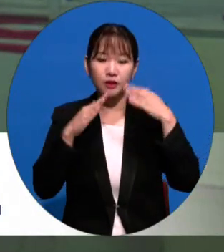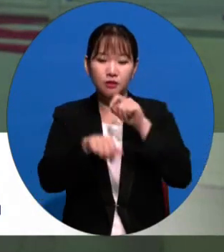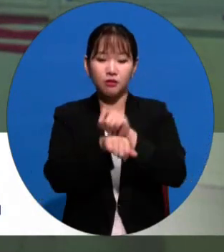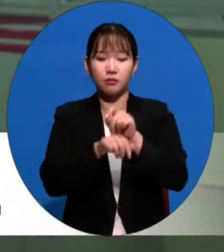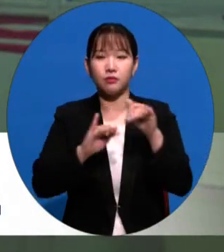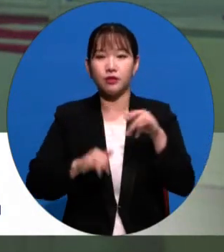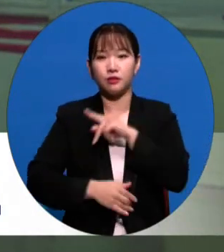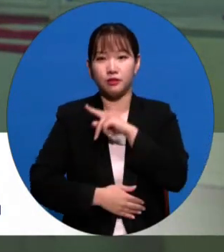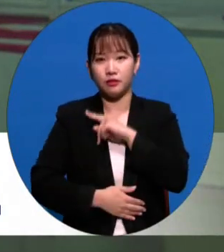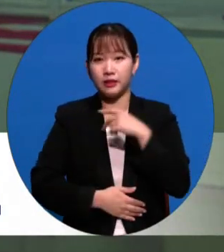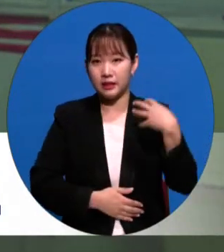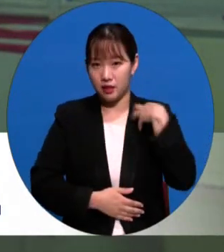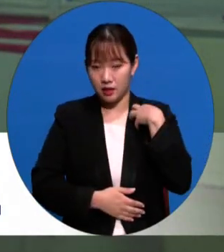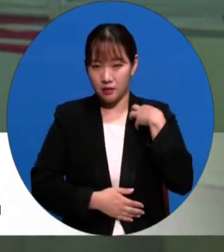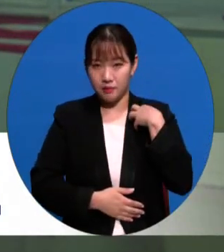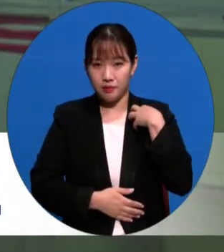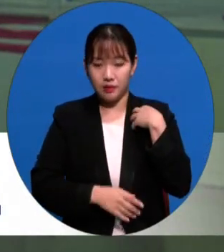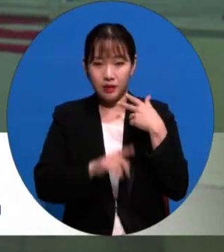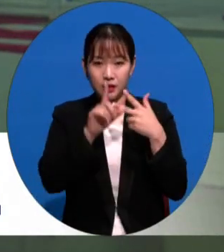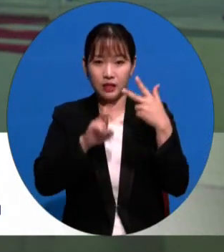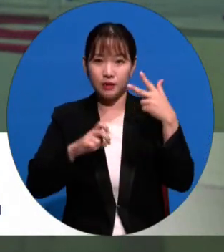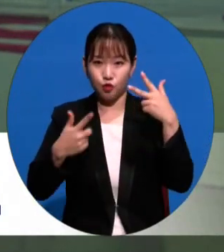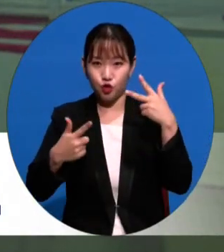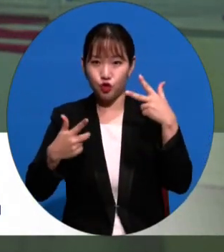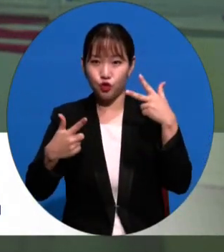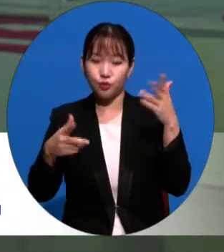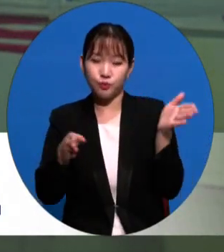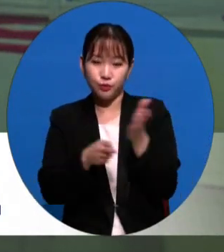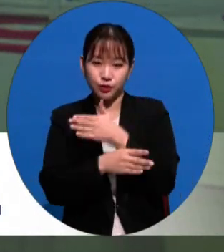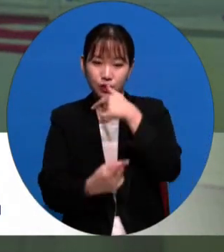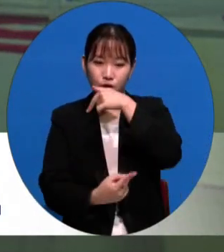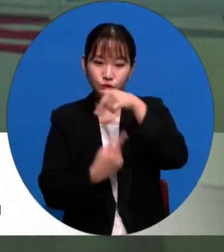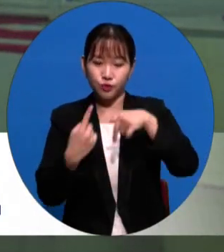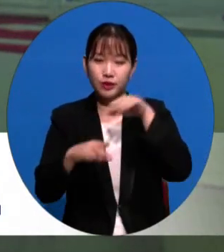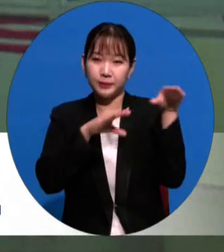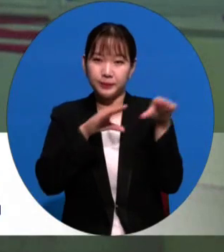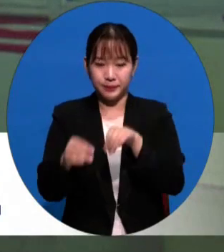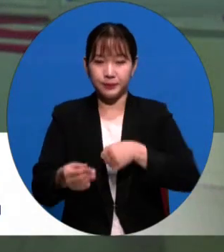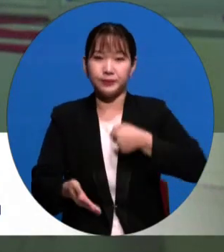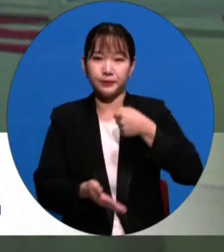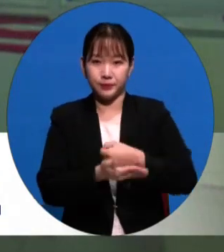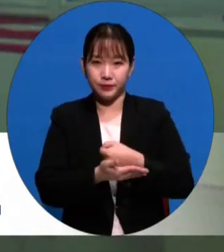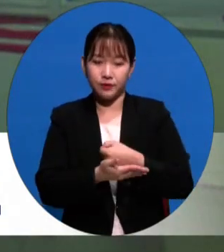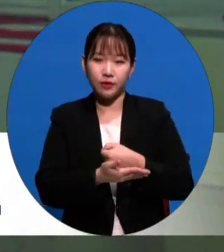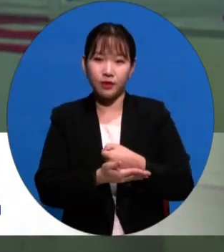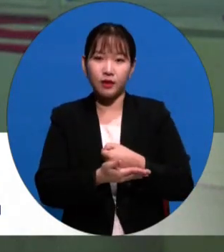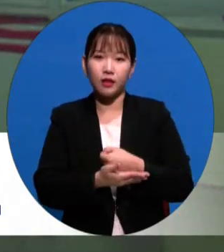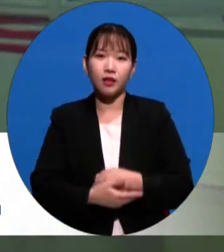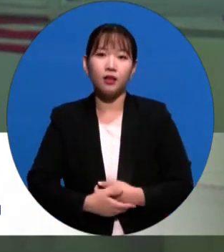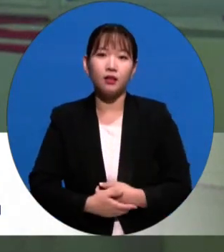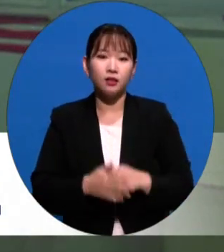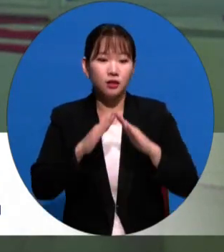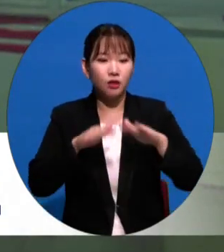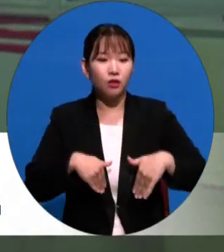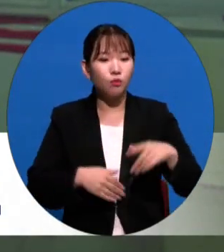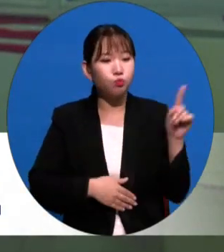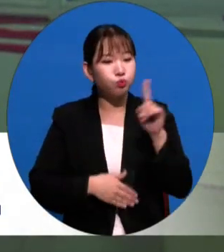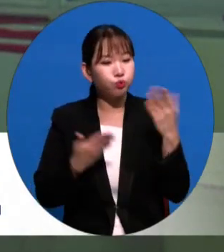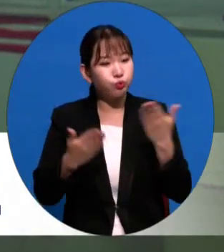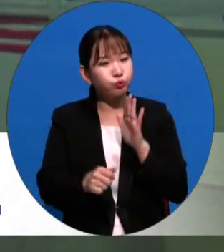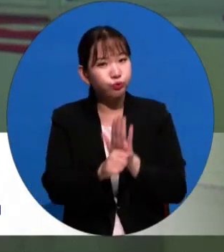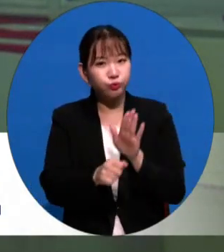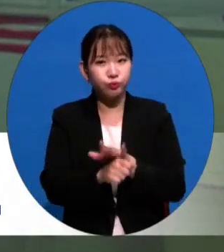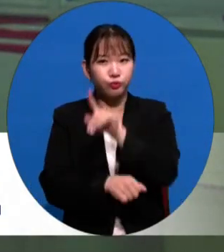노조가 맡아왔는데 오는 26일부터 매점 운영을 중단하기로 했습니다. 이 과정에서 전라남도는 도대체 어떤